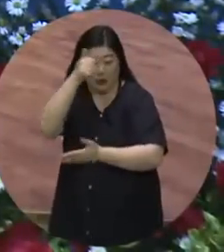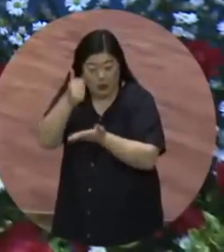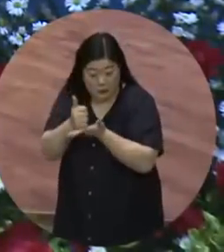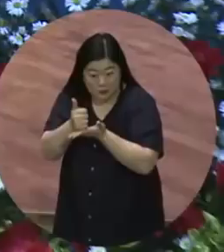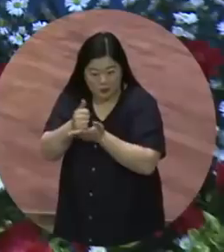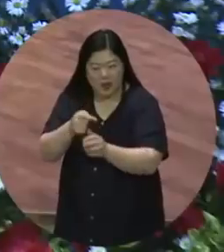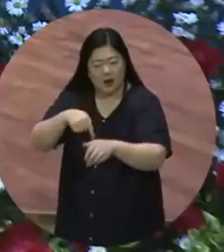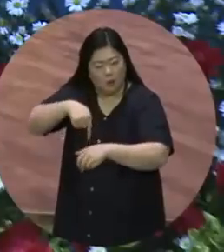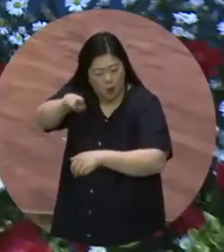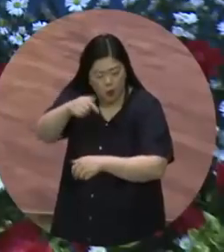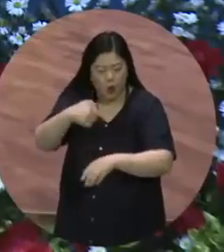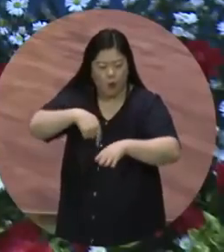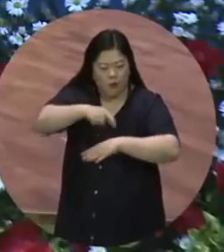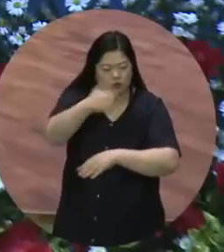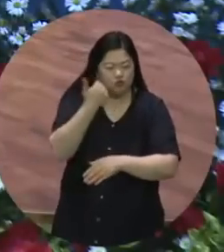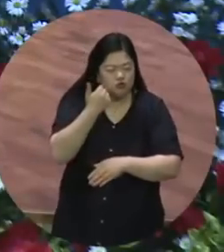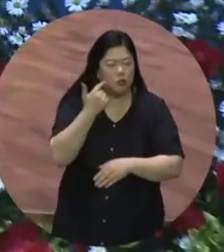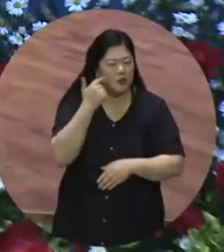주십시오.